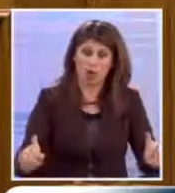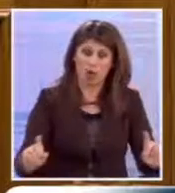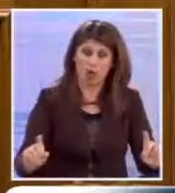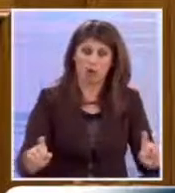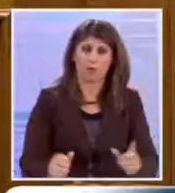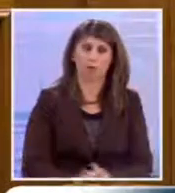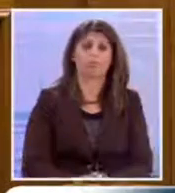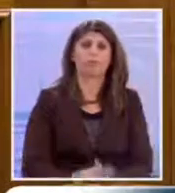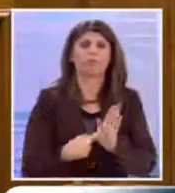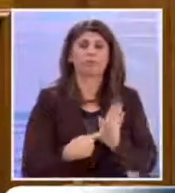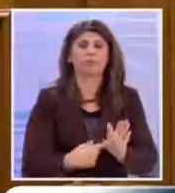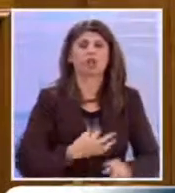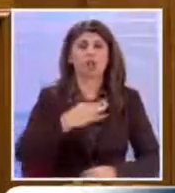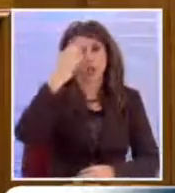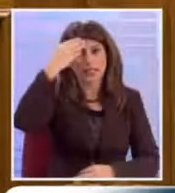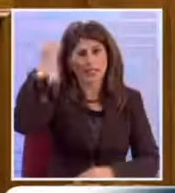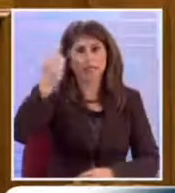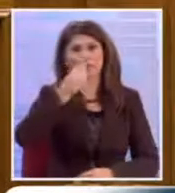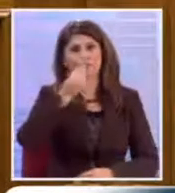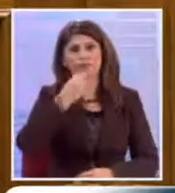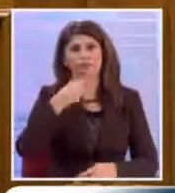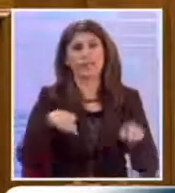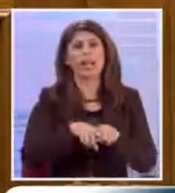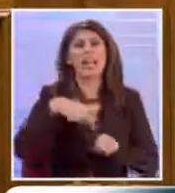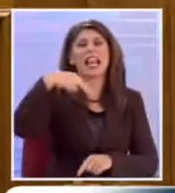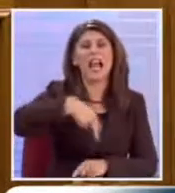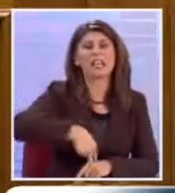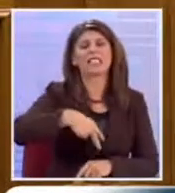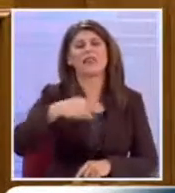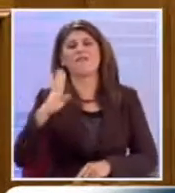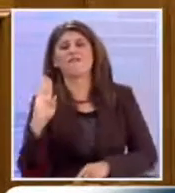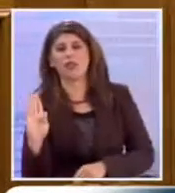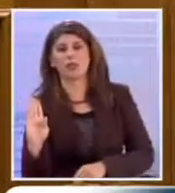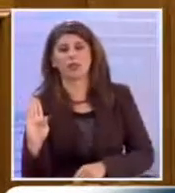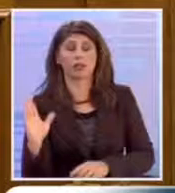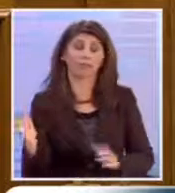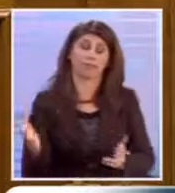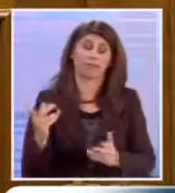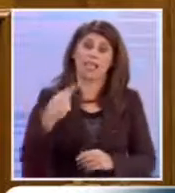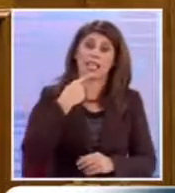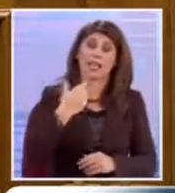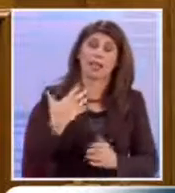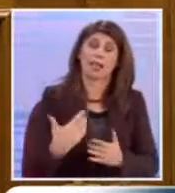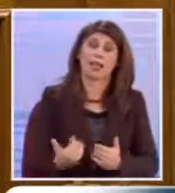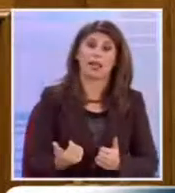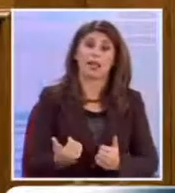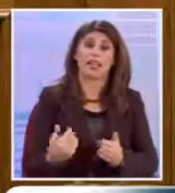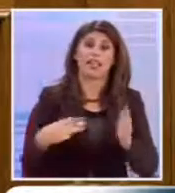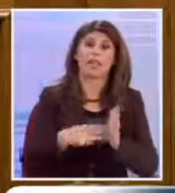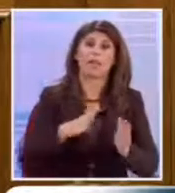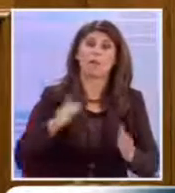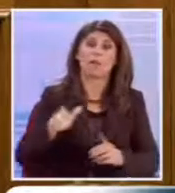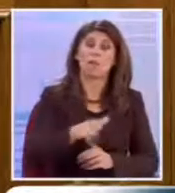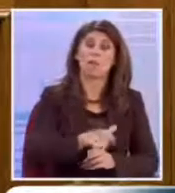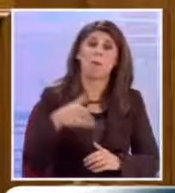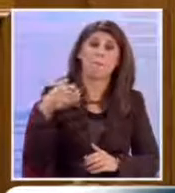οποίο απεικονίζει τον κύριο Τσίπρα να δειπνεί με την κυρία Λάτση, τον κύριο Βαρδινογιάννη. Μάλιστα είπε ότι επειδή πάρα χιλιάδες πολίτες